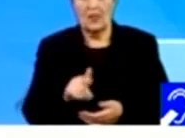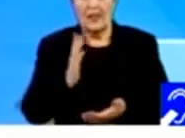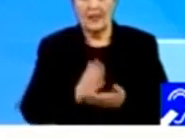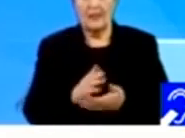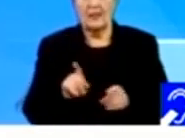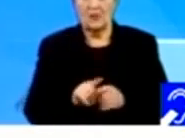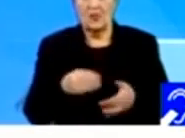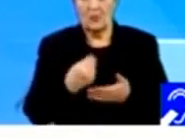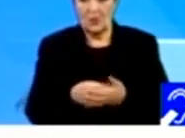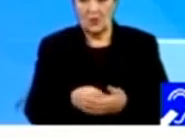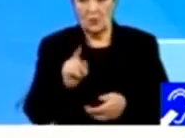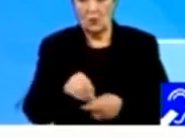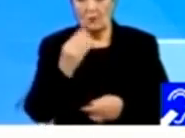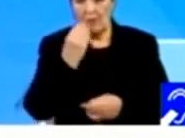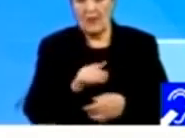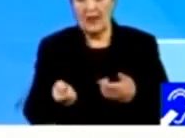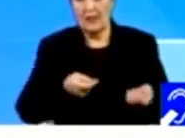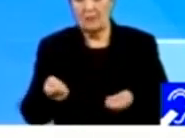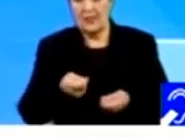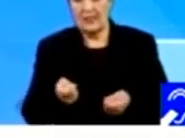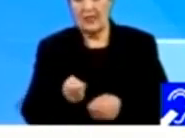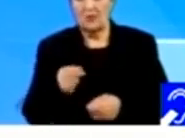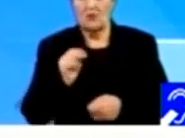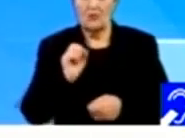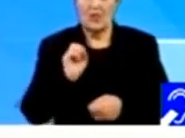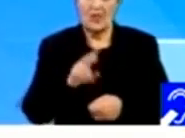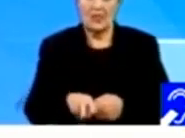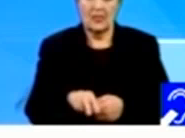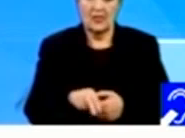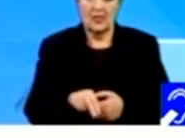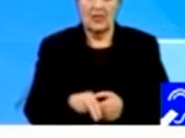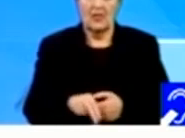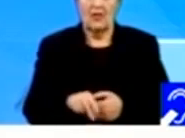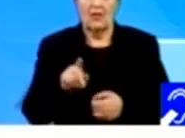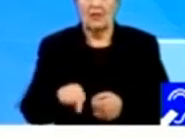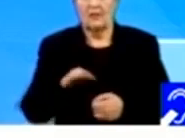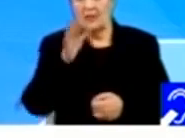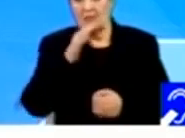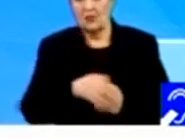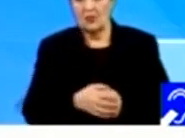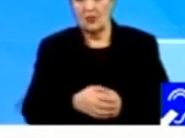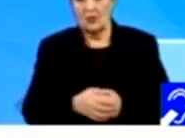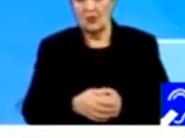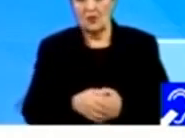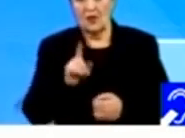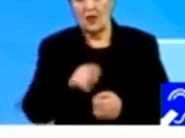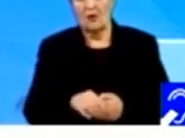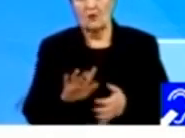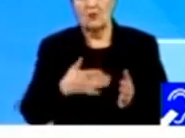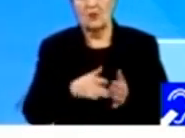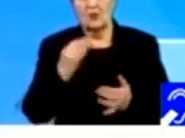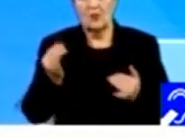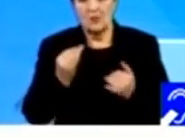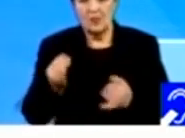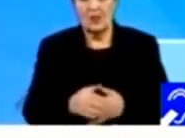și sunt administrate mult mai bine decât este în Chișinău. Avem și centru istoric acolo, avem